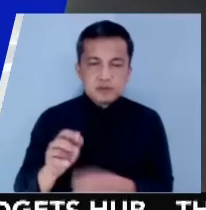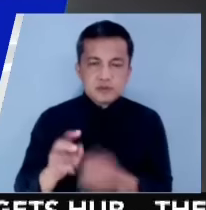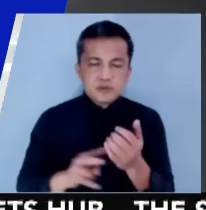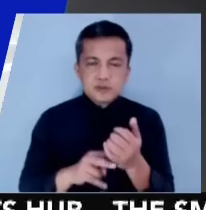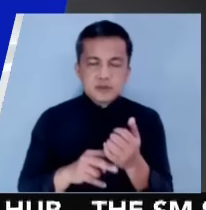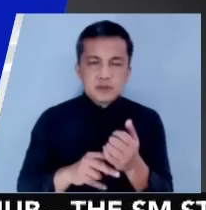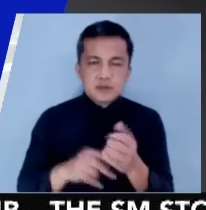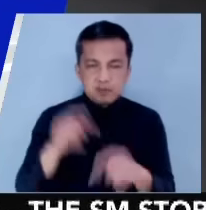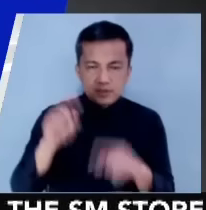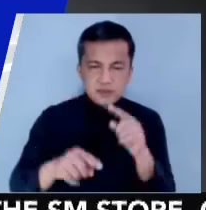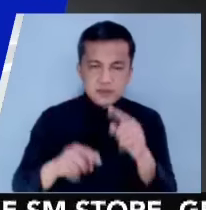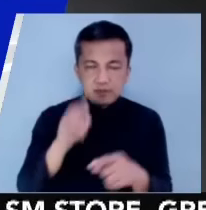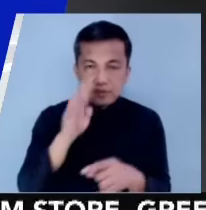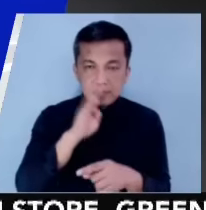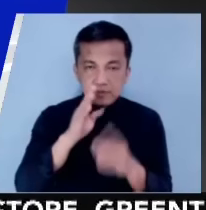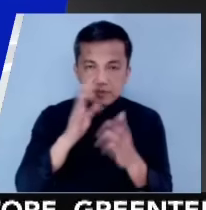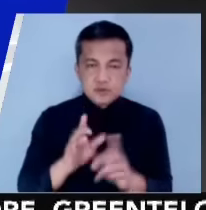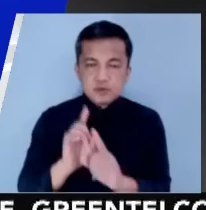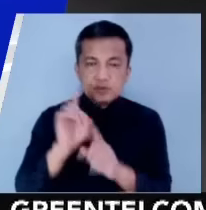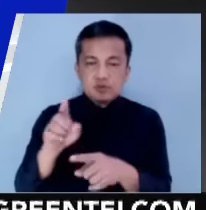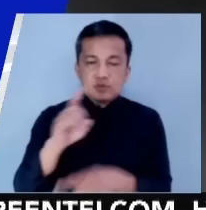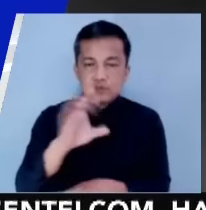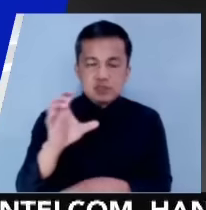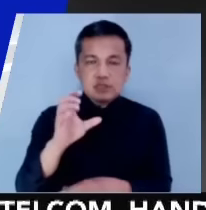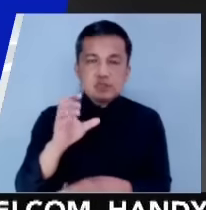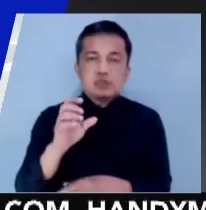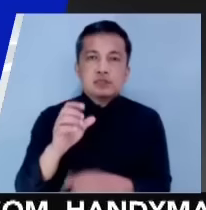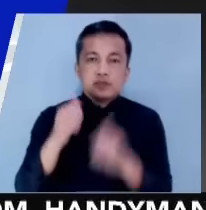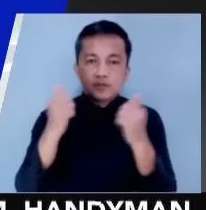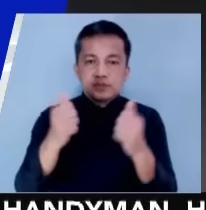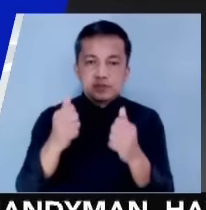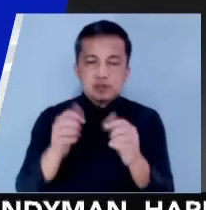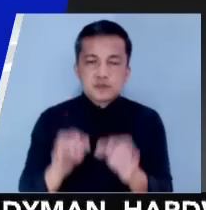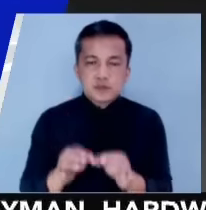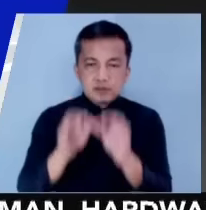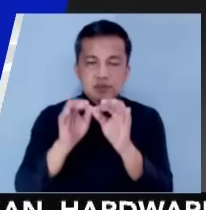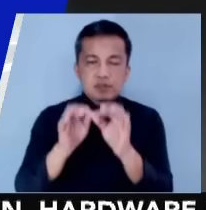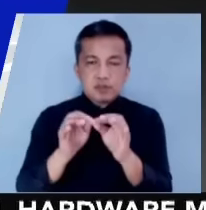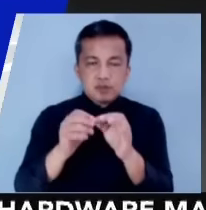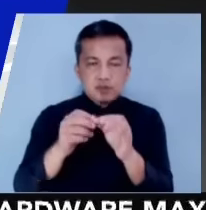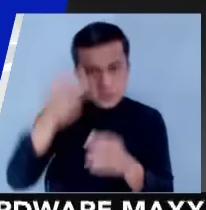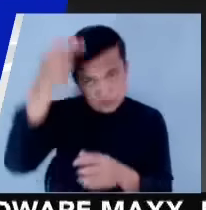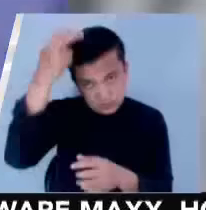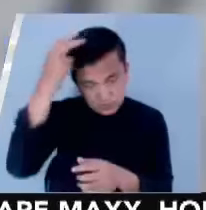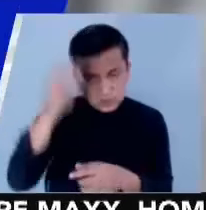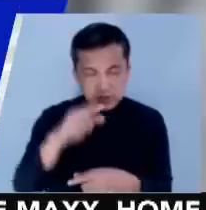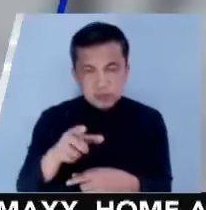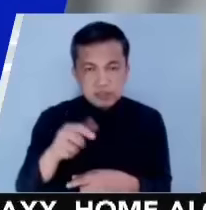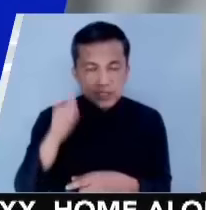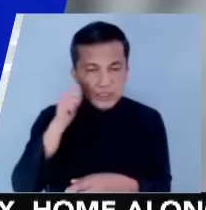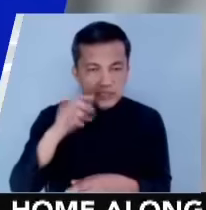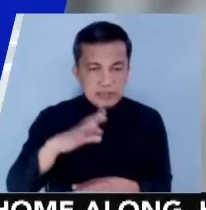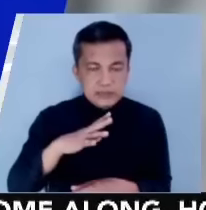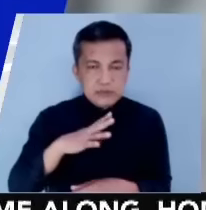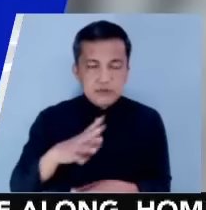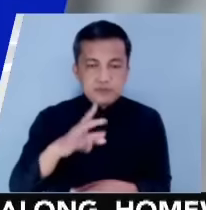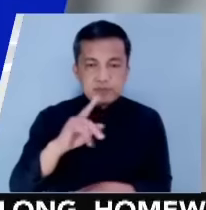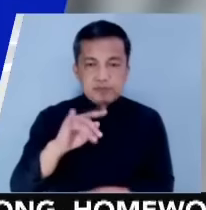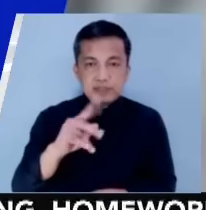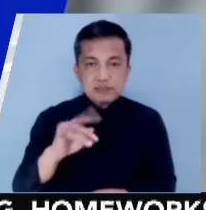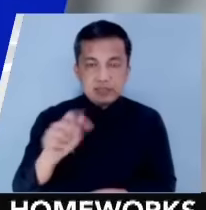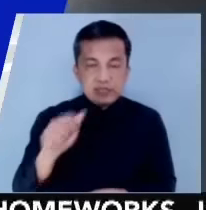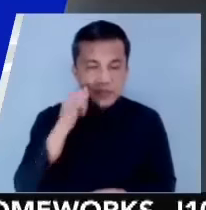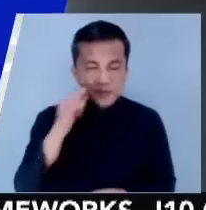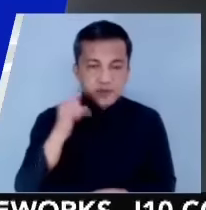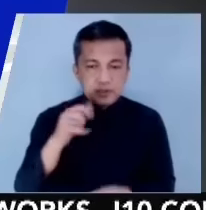na dumalo sa Centennial Anniversary Mass of the Canonical Coronation of Our Lady of Peña Francia kahapon. Ang naturang kaibigan din daw